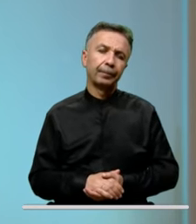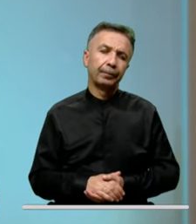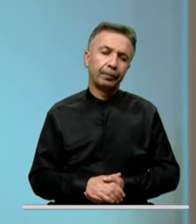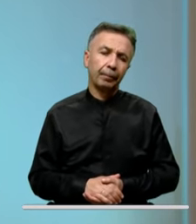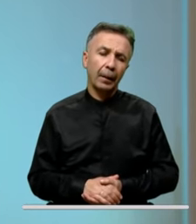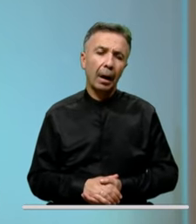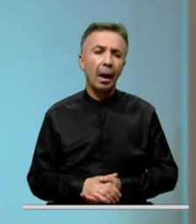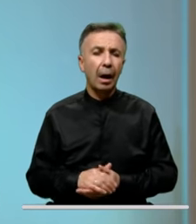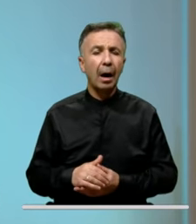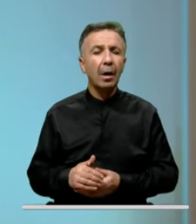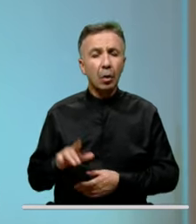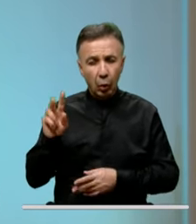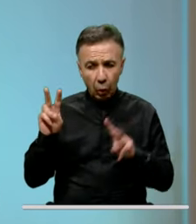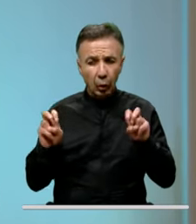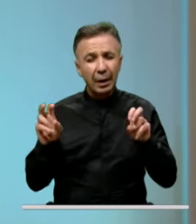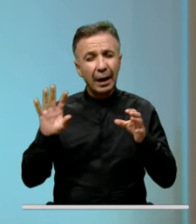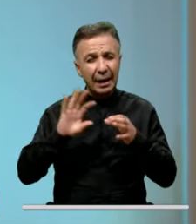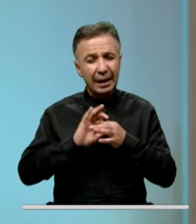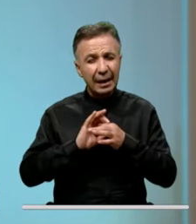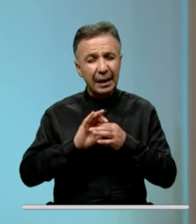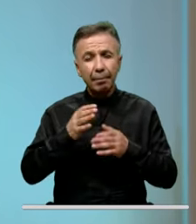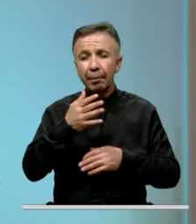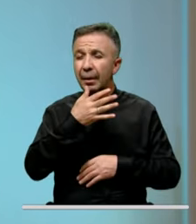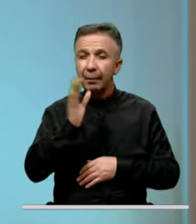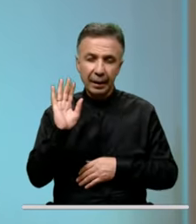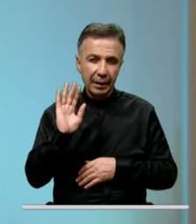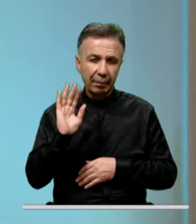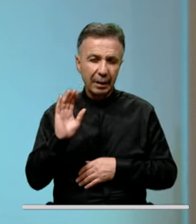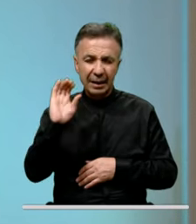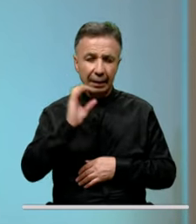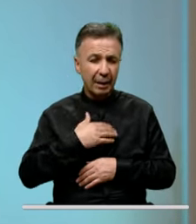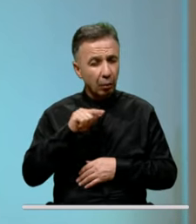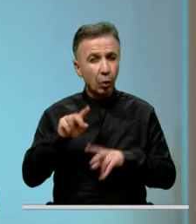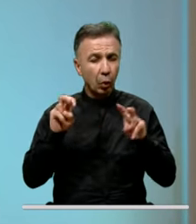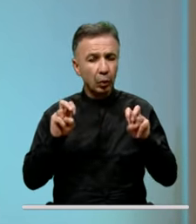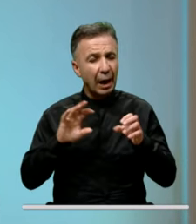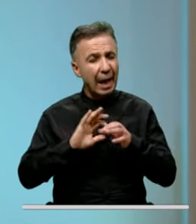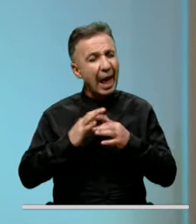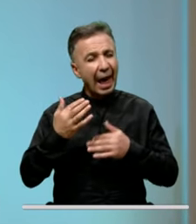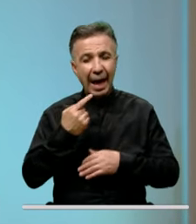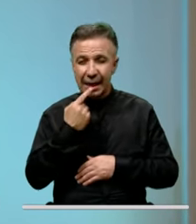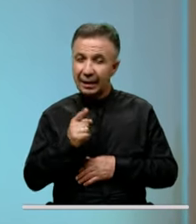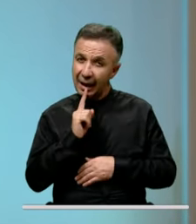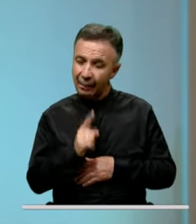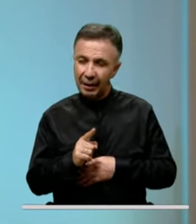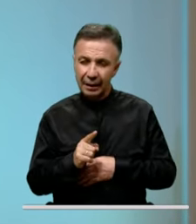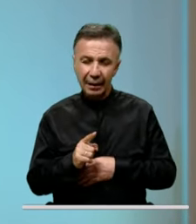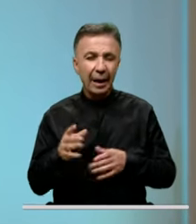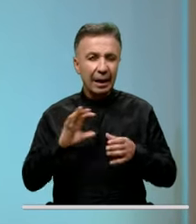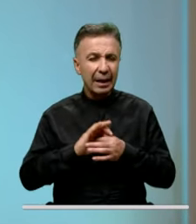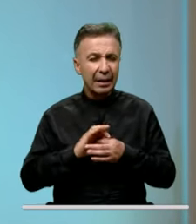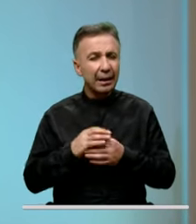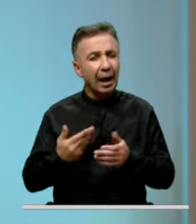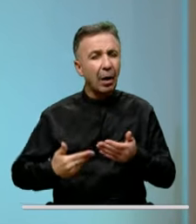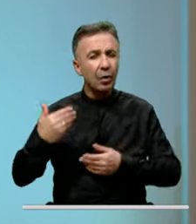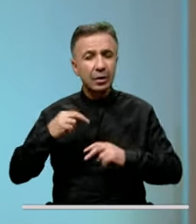Hakkında bilgi sahibi olmadığım, dinin bu konuda ne öngördüğüne dair daha önce bir